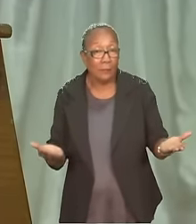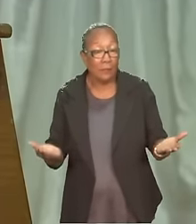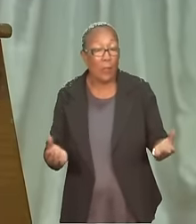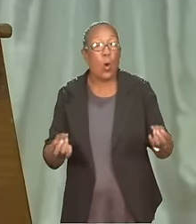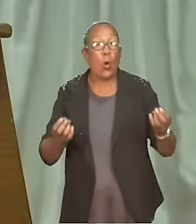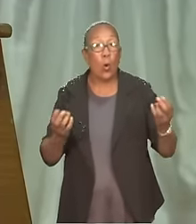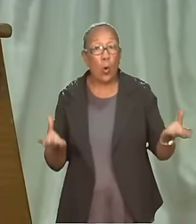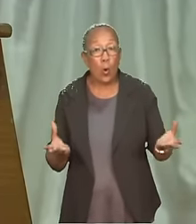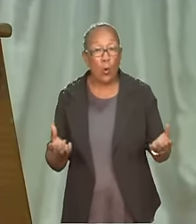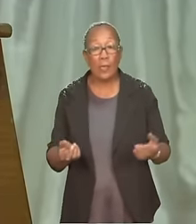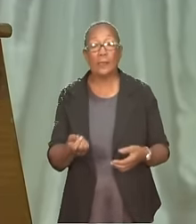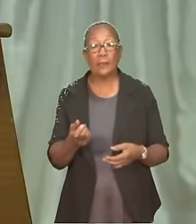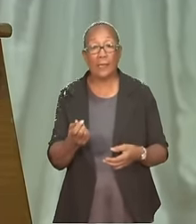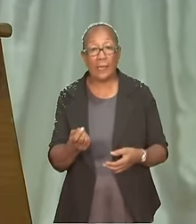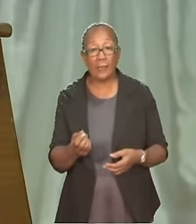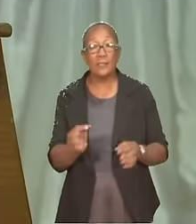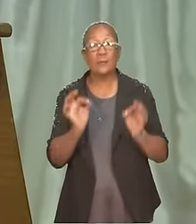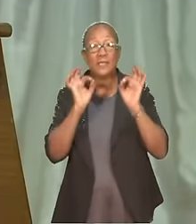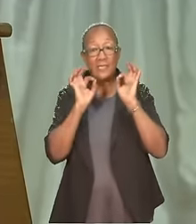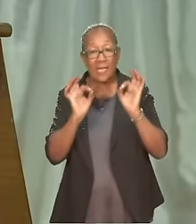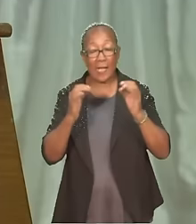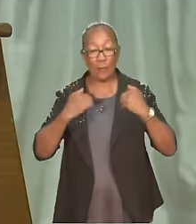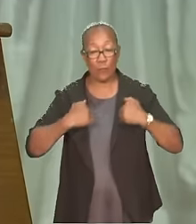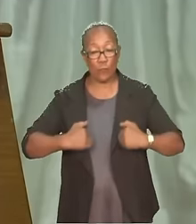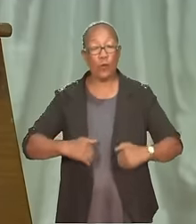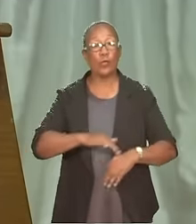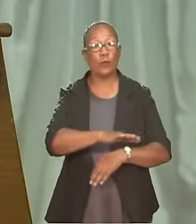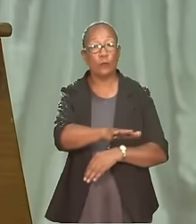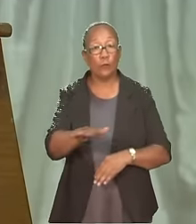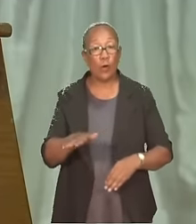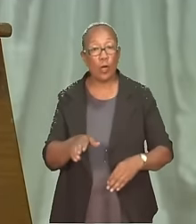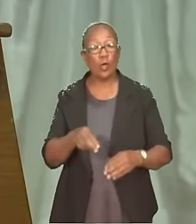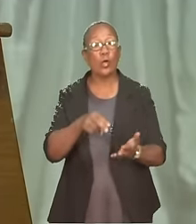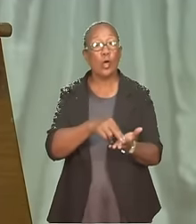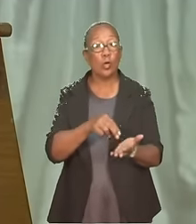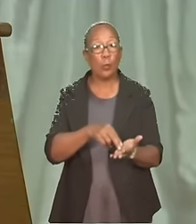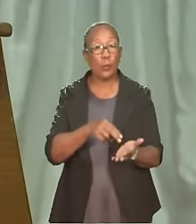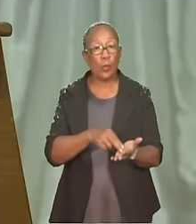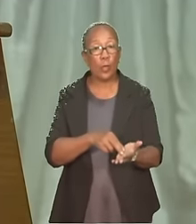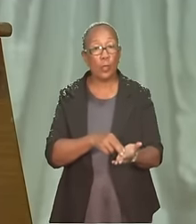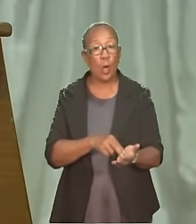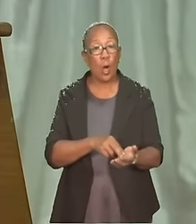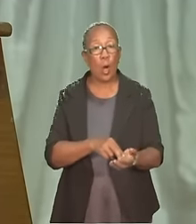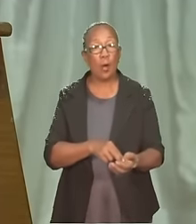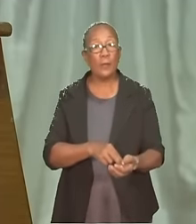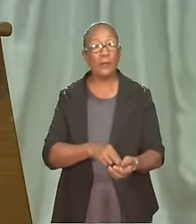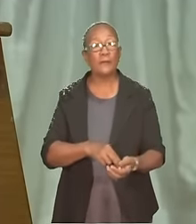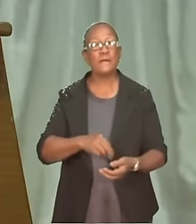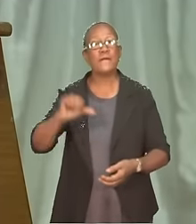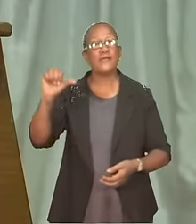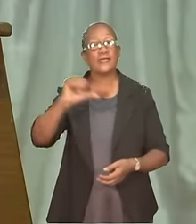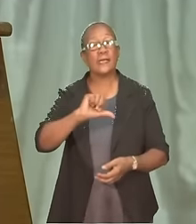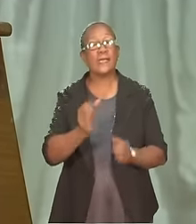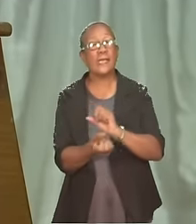gelden bestemd voor het volk gebruikt zijn op een onjuiste wijze en gestort zijn op